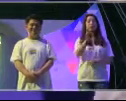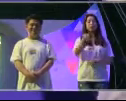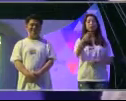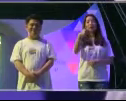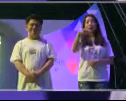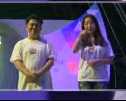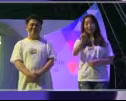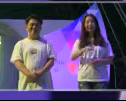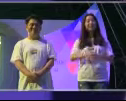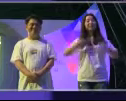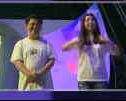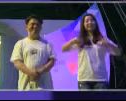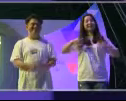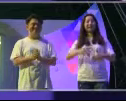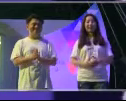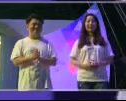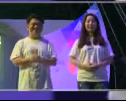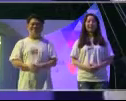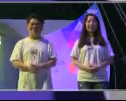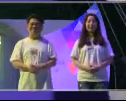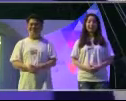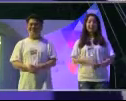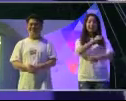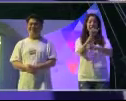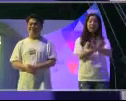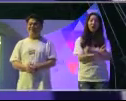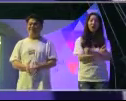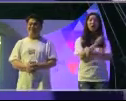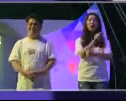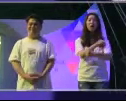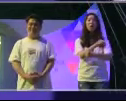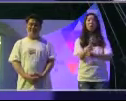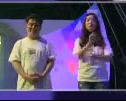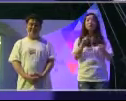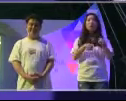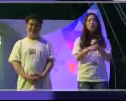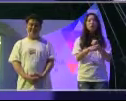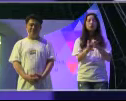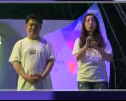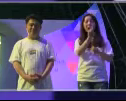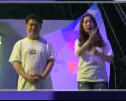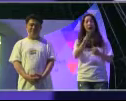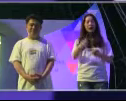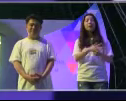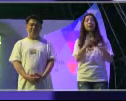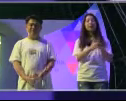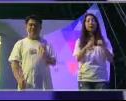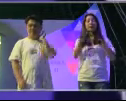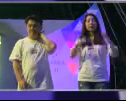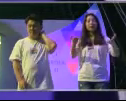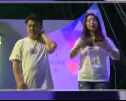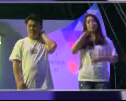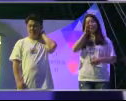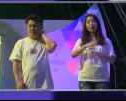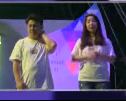반갑습니다 해외 r 인권은 어떠한 이유로도 차별을 받아 쓴 안되는 권리입니다 차별과 b 제가 없는